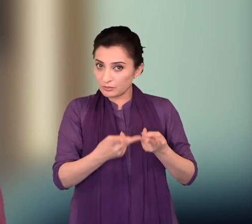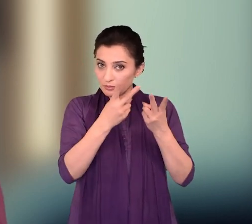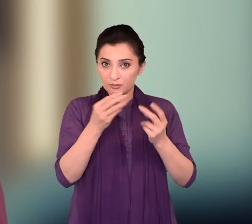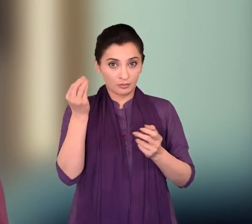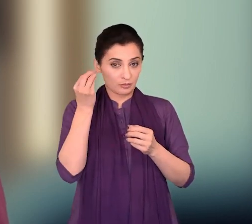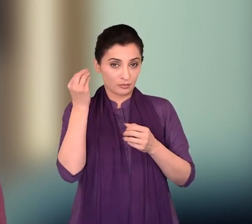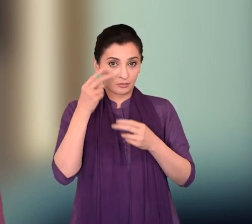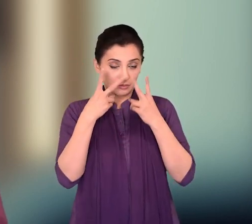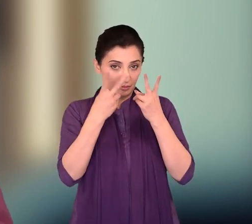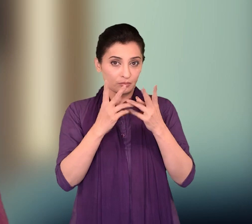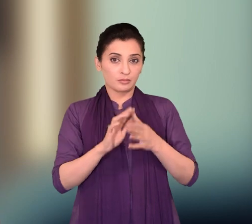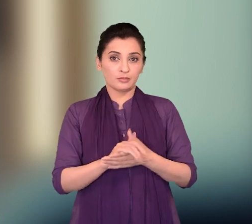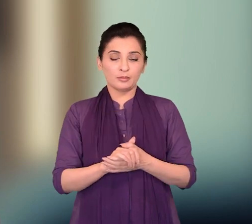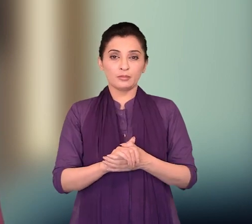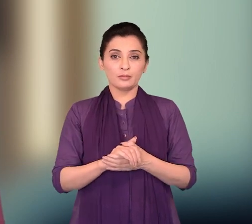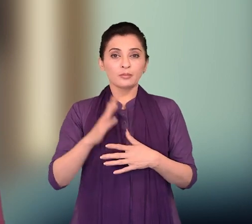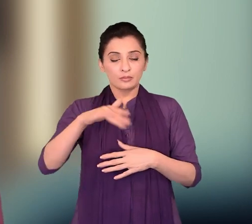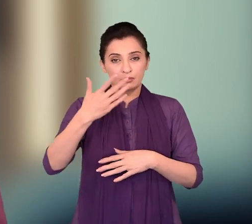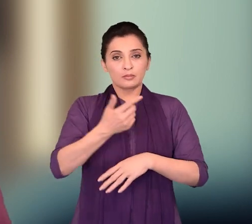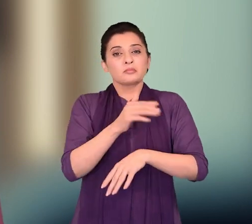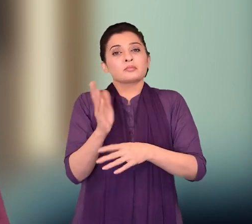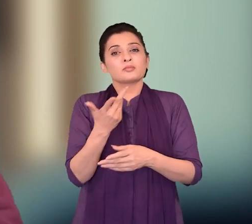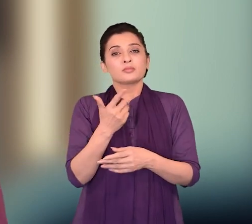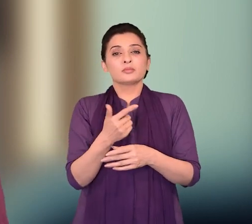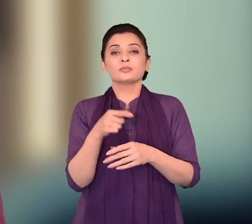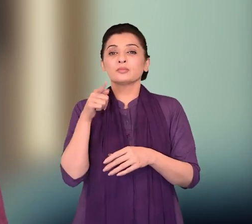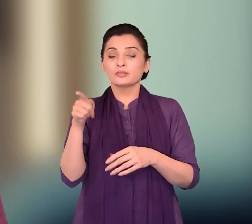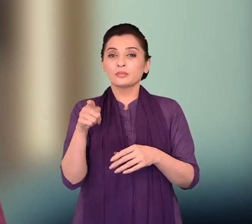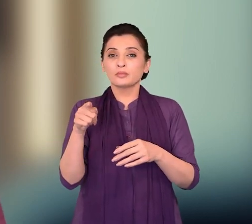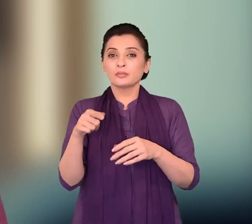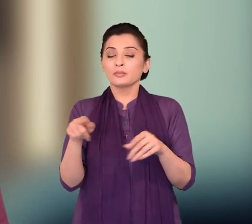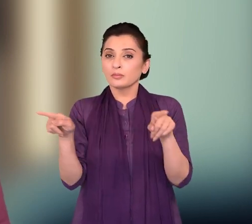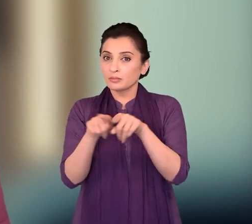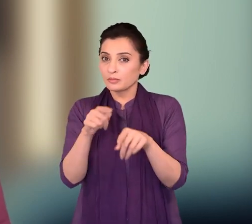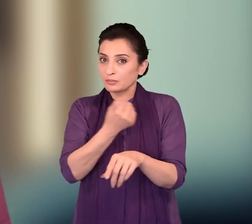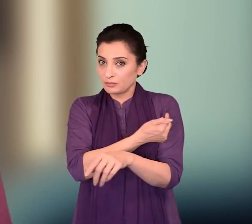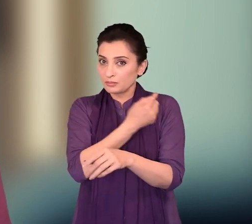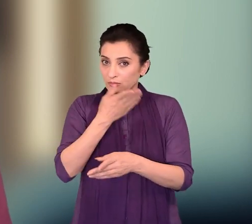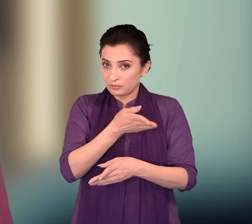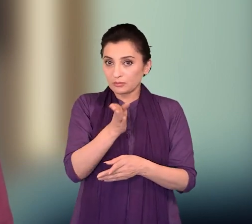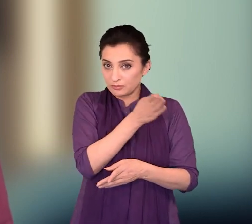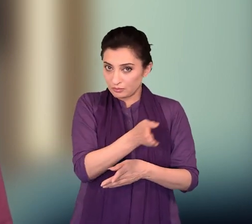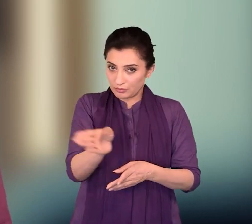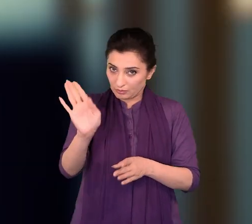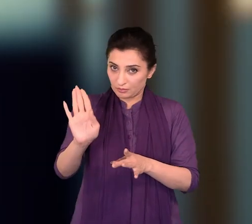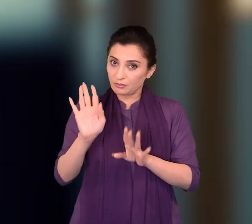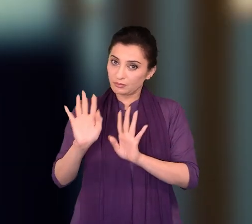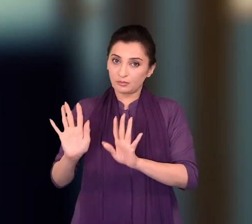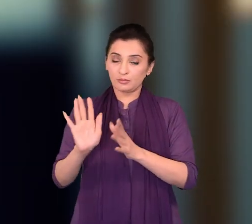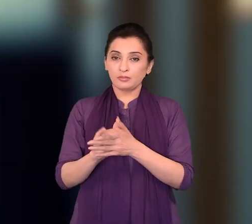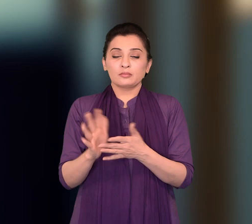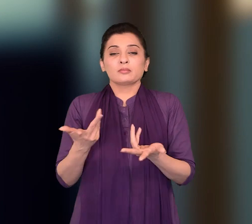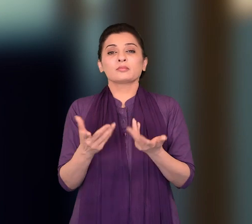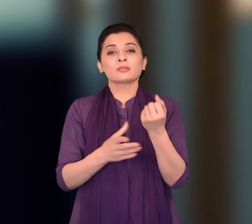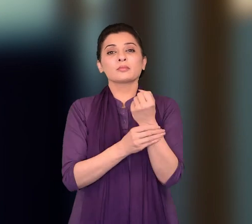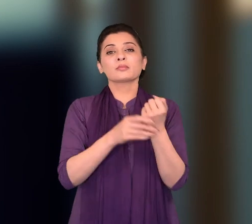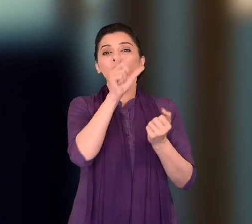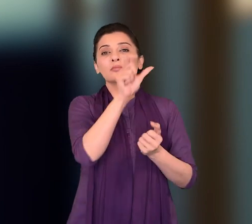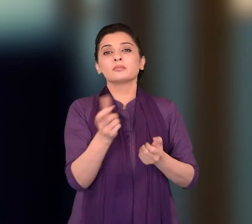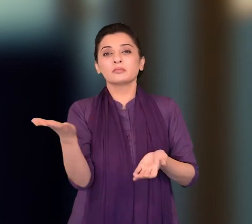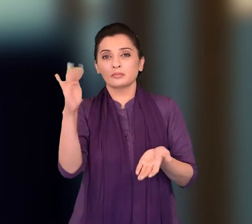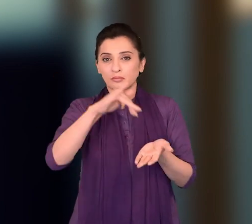ریفر دیٹ پیشنٹ ٹو اے سوٹیبل ڈاکٹر فار دیٹ پرسن. اکثر ہمارے پاس مریض آتے ہیں جن کو فار